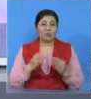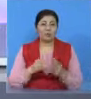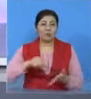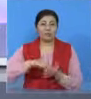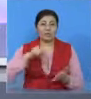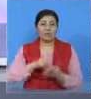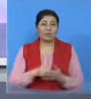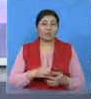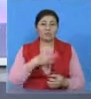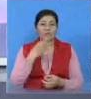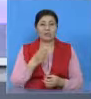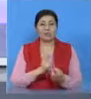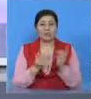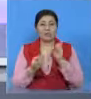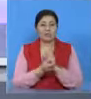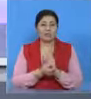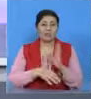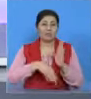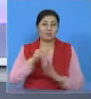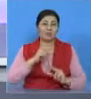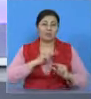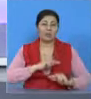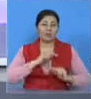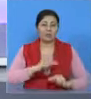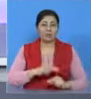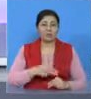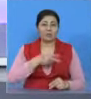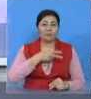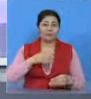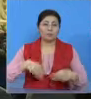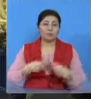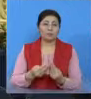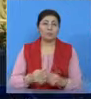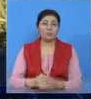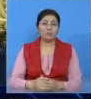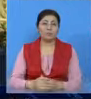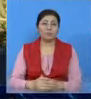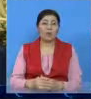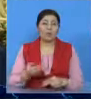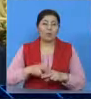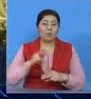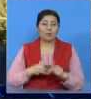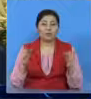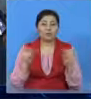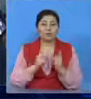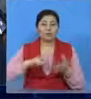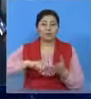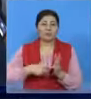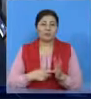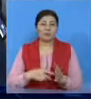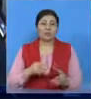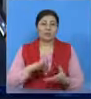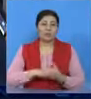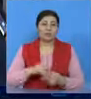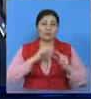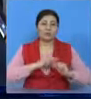қатысып тәжірибе алмасты. Үздік еңбек адамдары марапатталып төсбелгі тақты. Бұл жолға ауқымды басқосудың мақсаты кәсіподақ